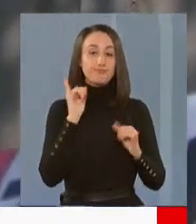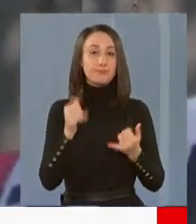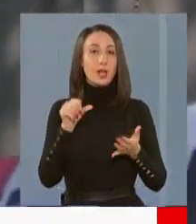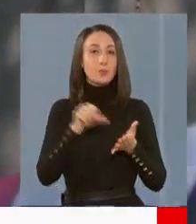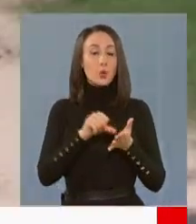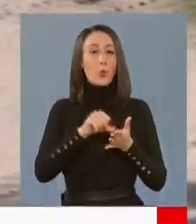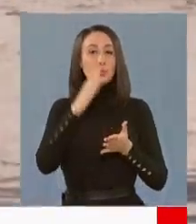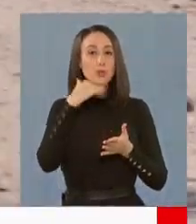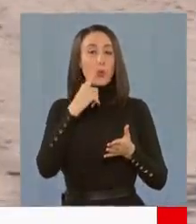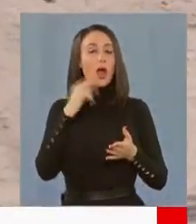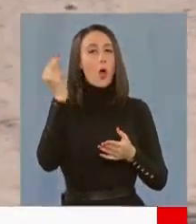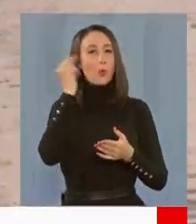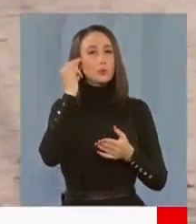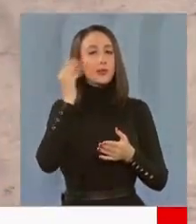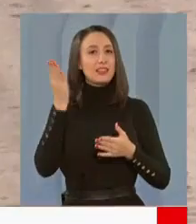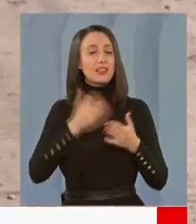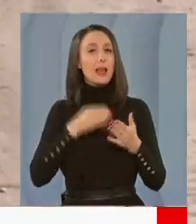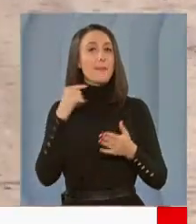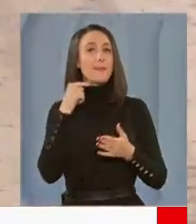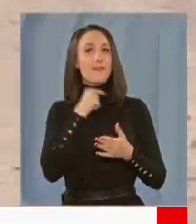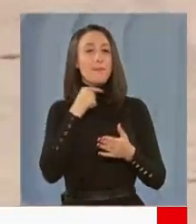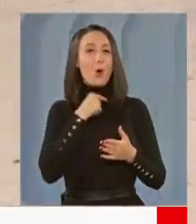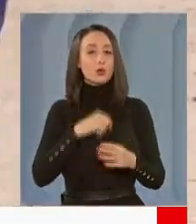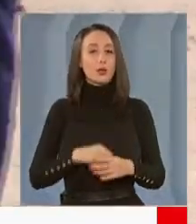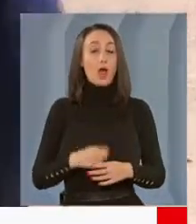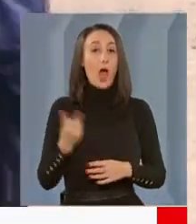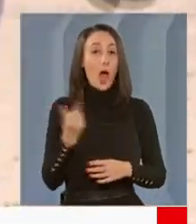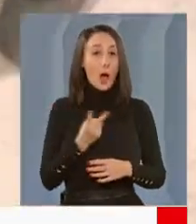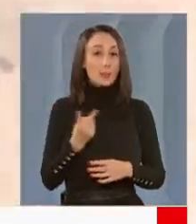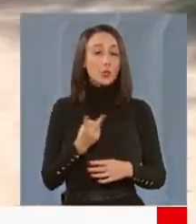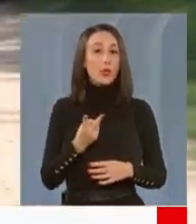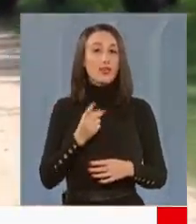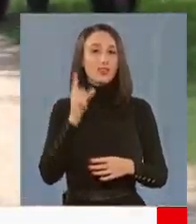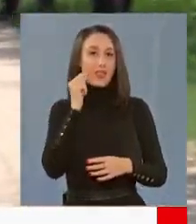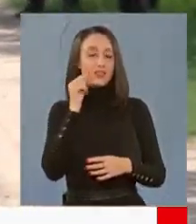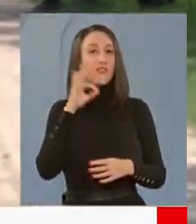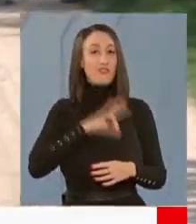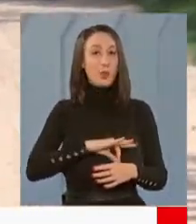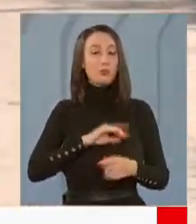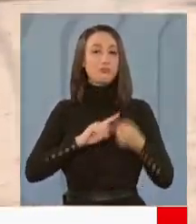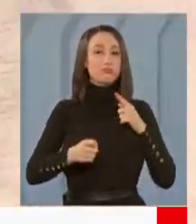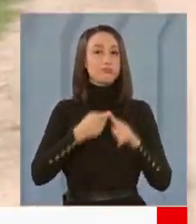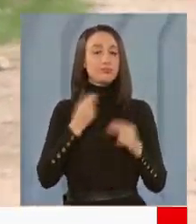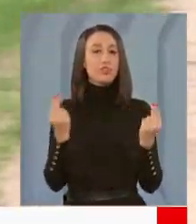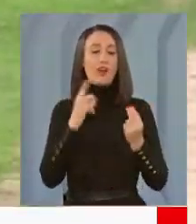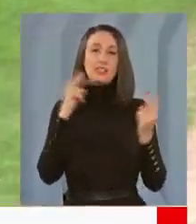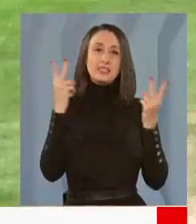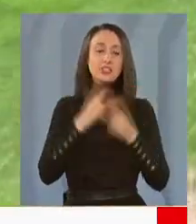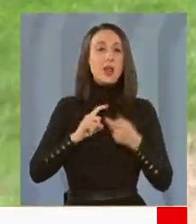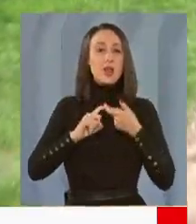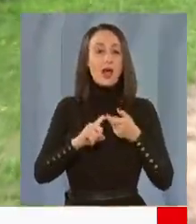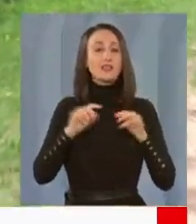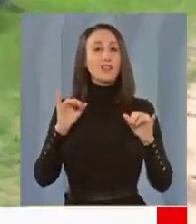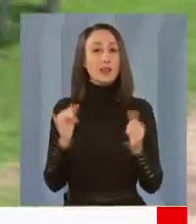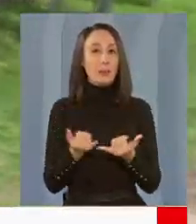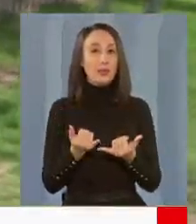a produs în mijlocul zilei la tradițional la tăierea porcului între cei doi tată și fiu a izbucnit o altercație pe fondul unor neînțelegeri legate